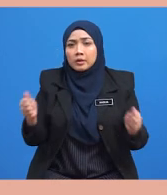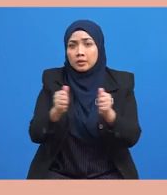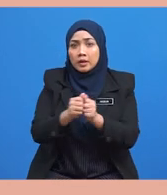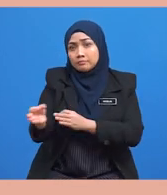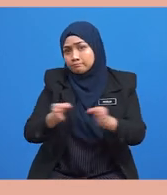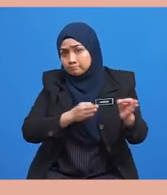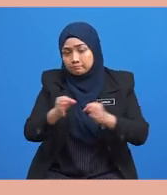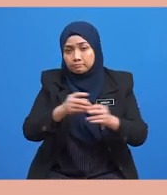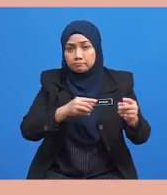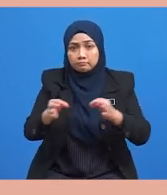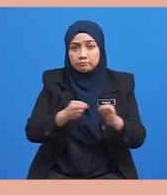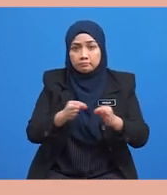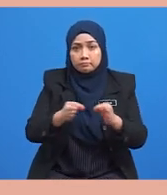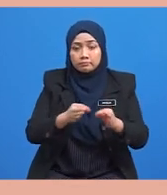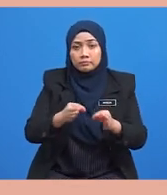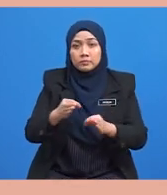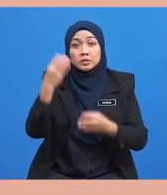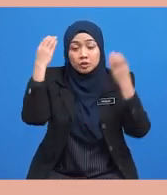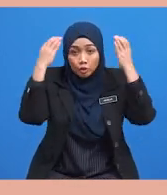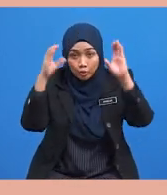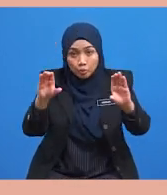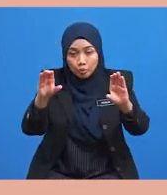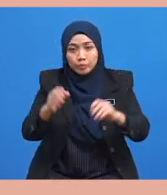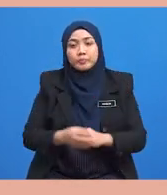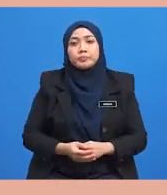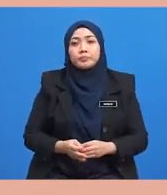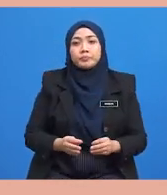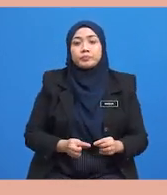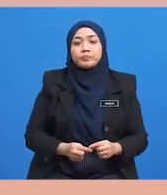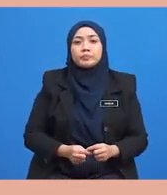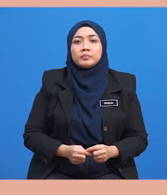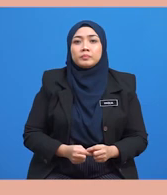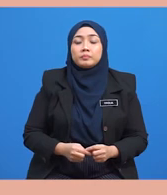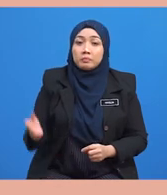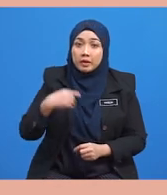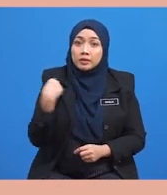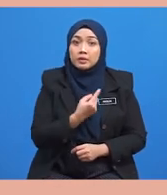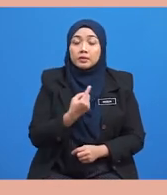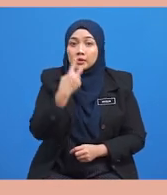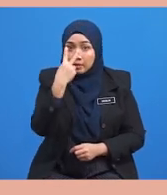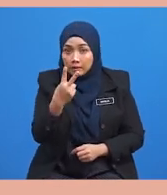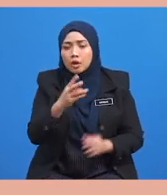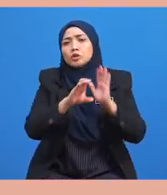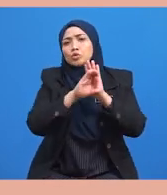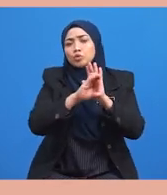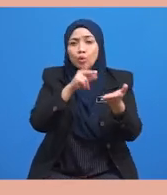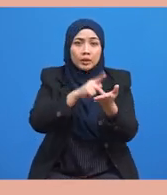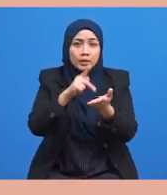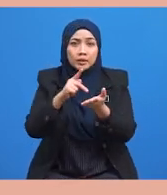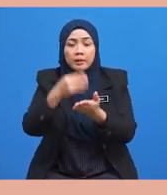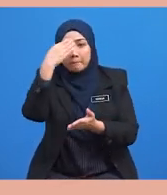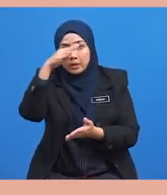cikgu tadi? Bagus, murid-murid. Seterusnya, mari kita lihat pula contoh pengiraan